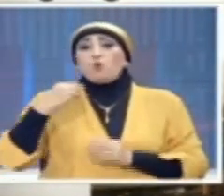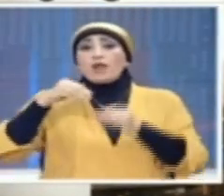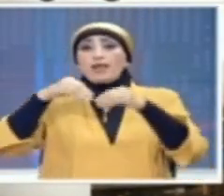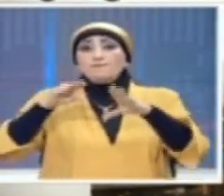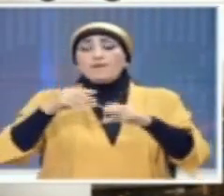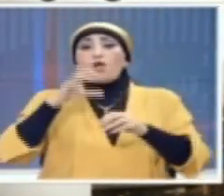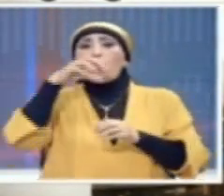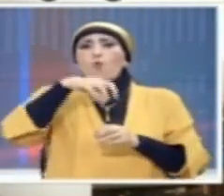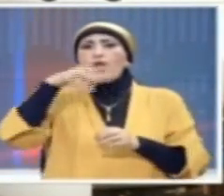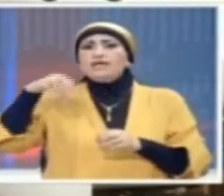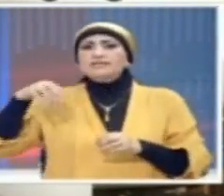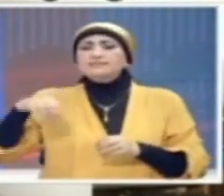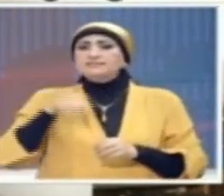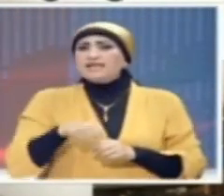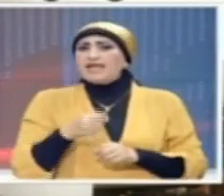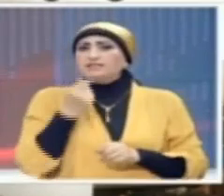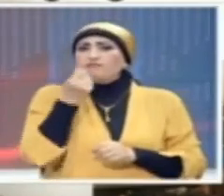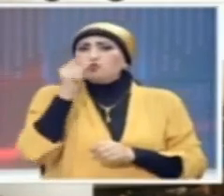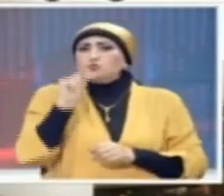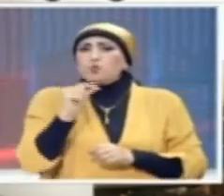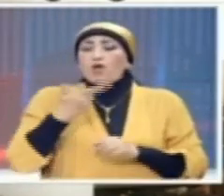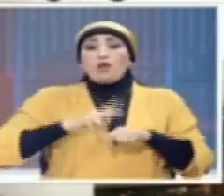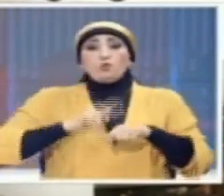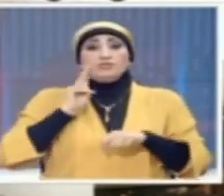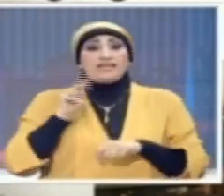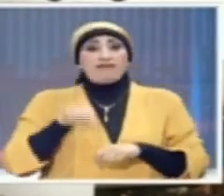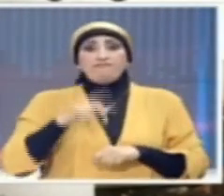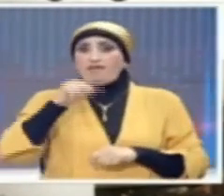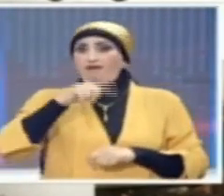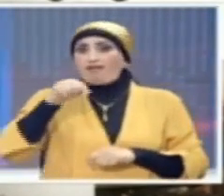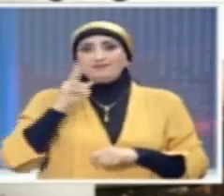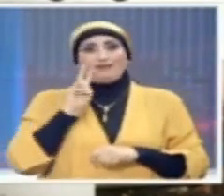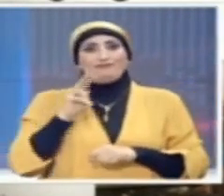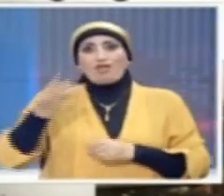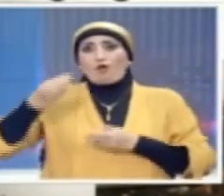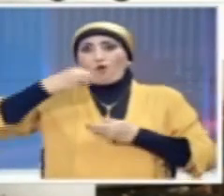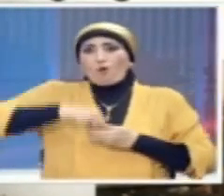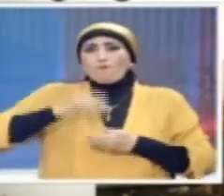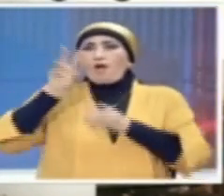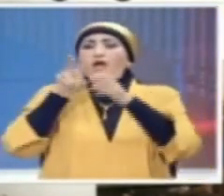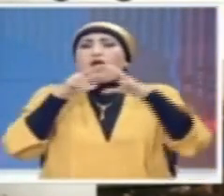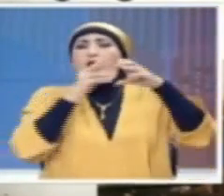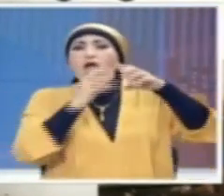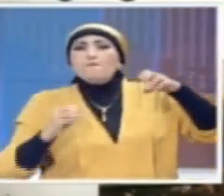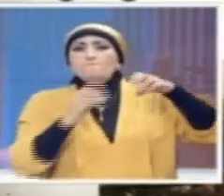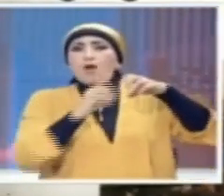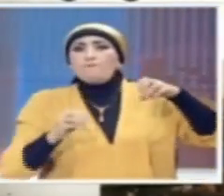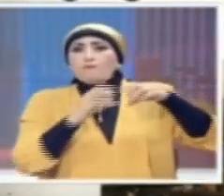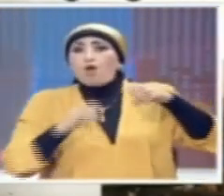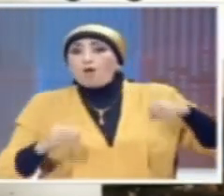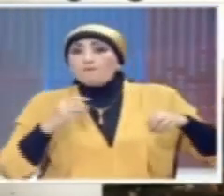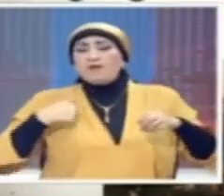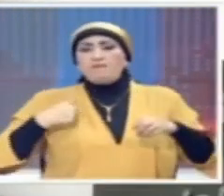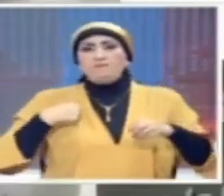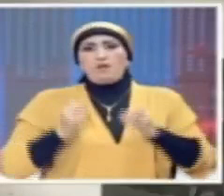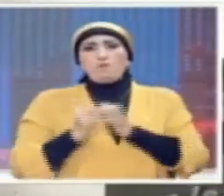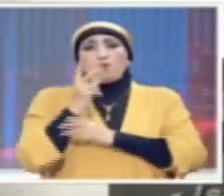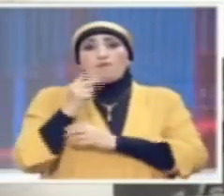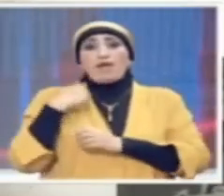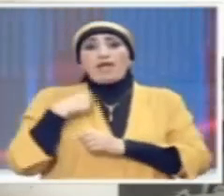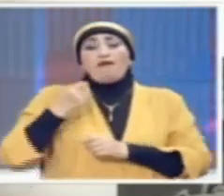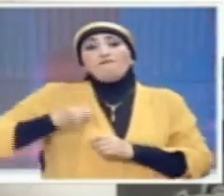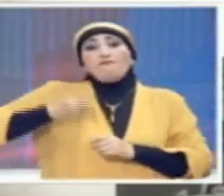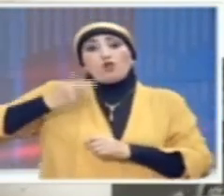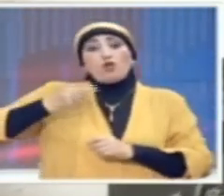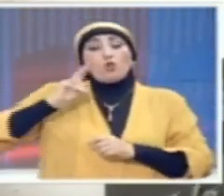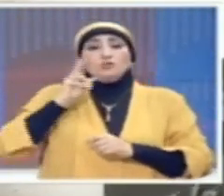وحدات الإسكان الاجتماعي، ونفى أيضا ما تردد بشأن استرداد قيمة الخصومات للمستفيدين من مبادرة ما يغلاش